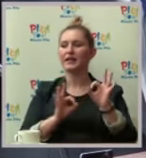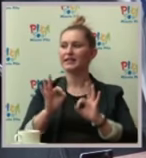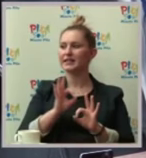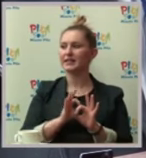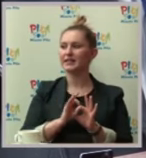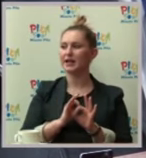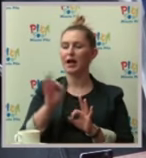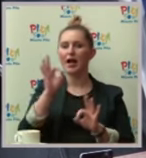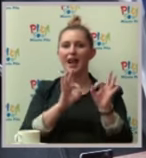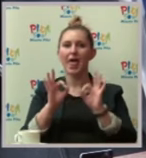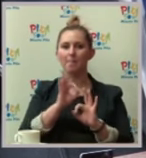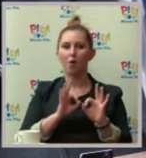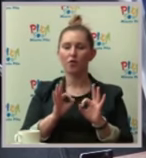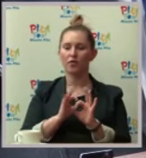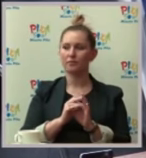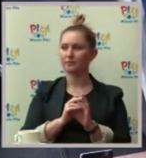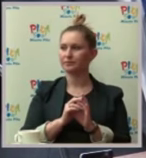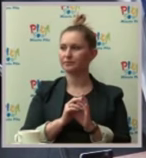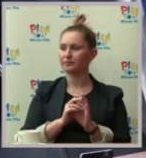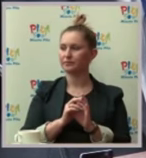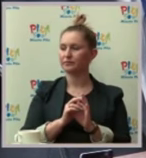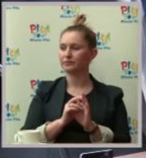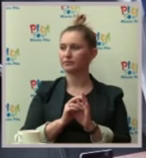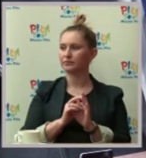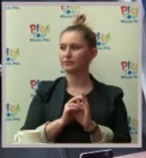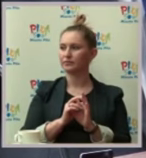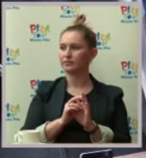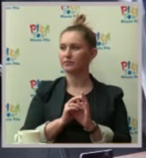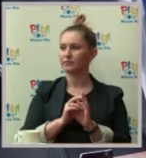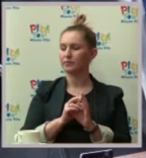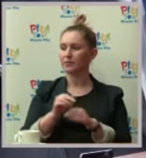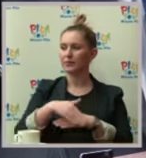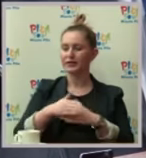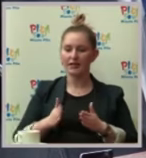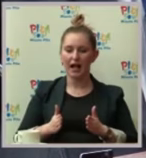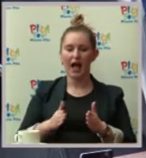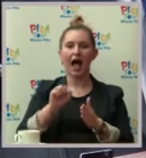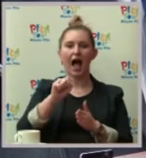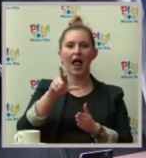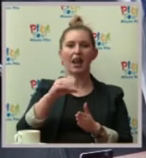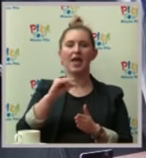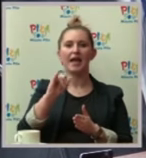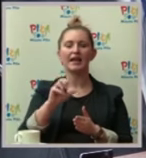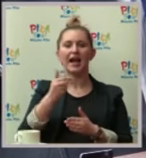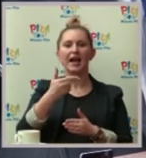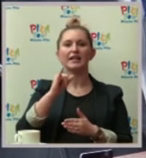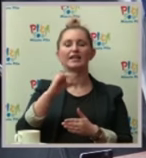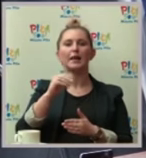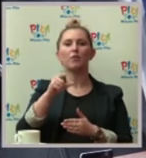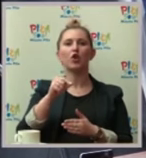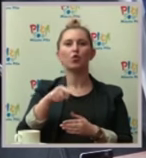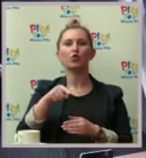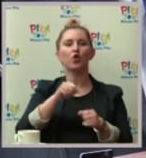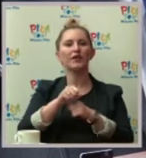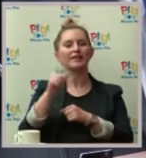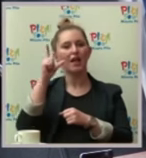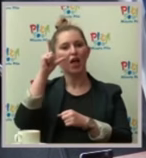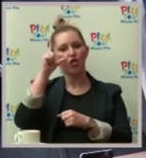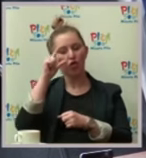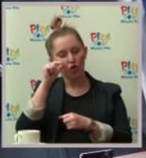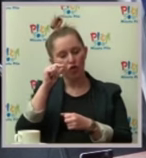tym przypadku również termomodernizacją budynku przy Alei Niepodległości. Jest to noclegownia dla matek z dziećmi i samotnych